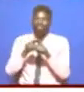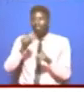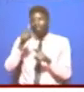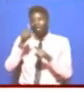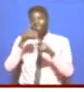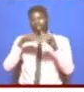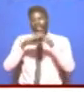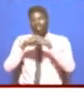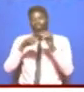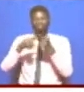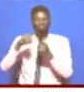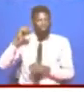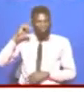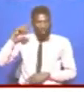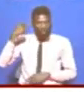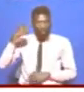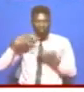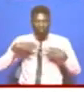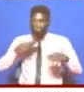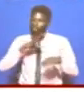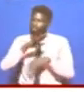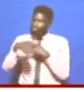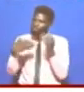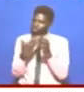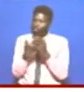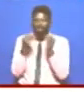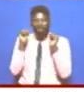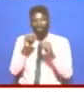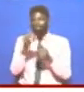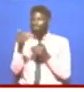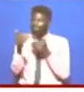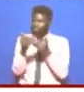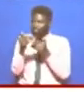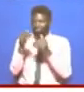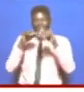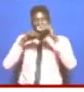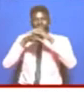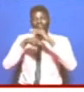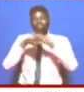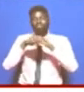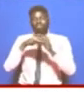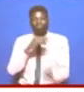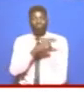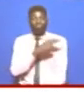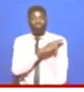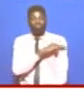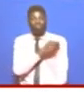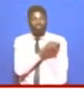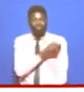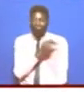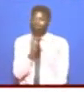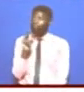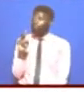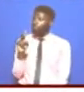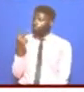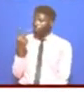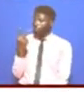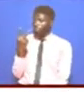ndio wananchi wa sehemu hii yote wawe na close proximity to this hospital. The second thing ambayo